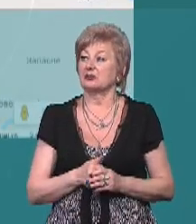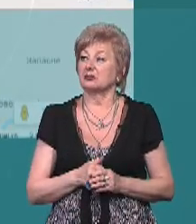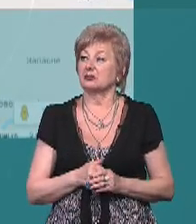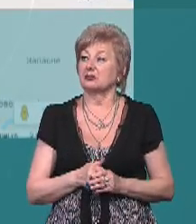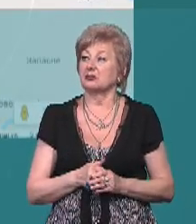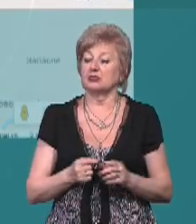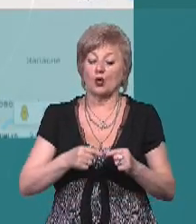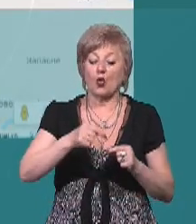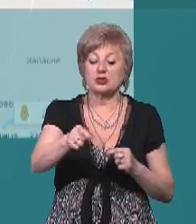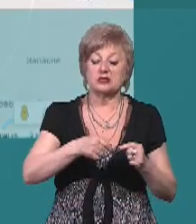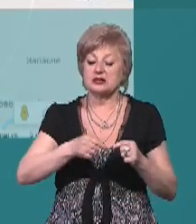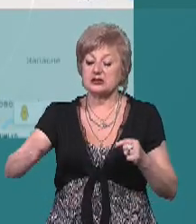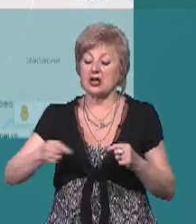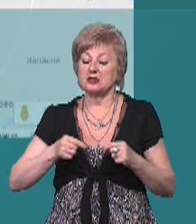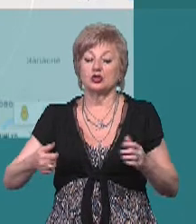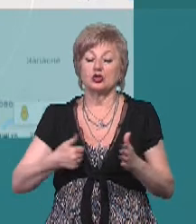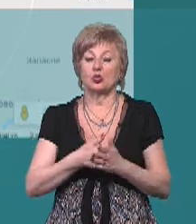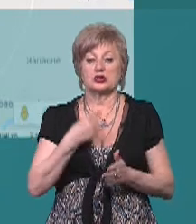яка відстань до Запоріжжя.